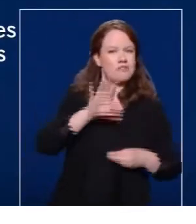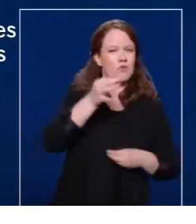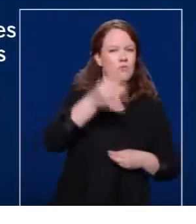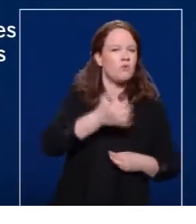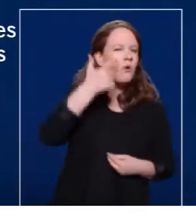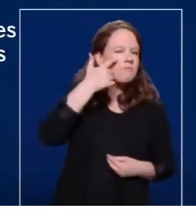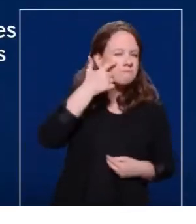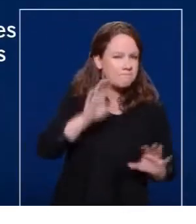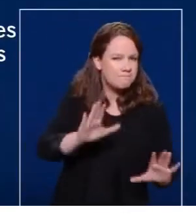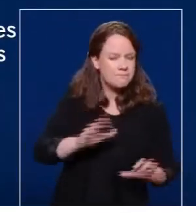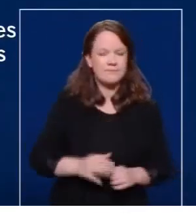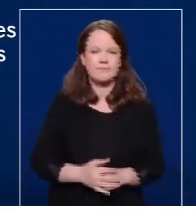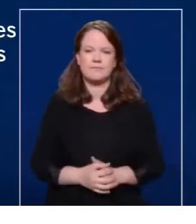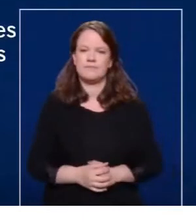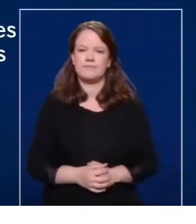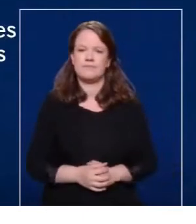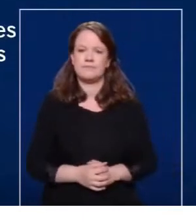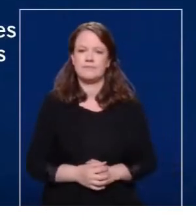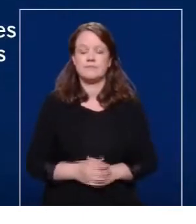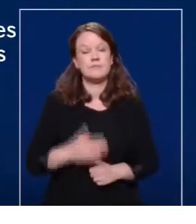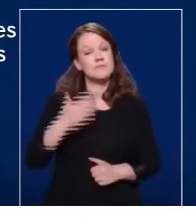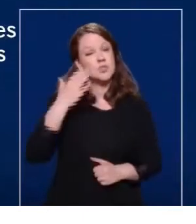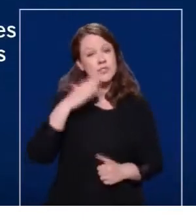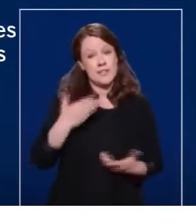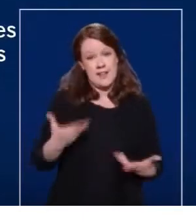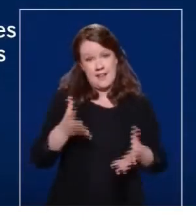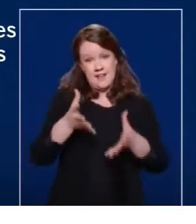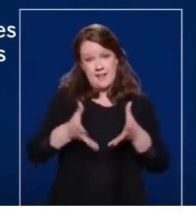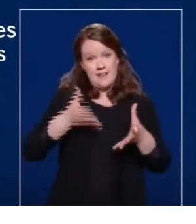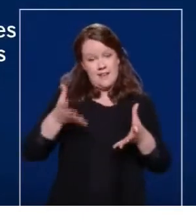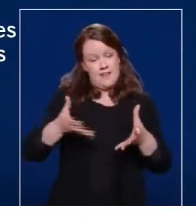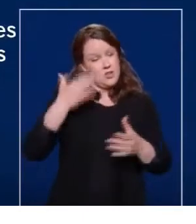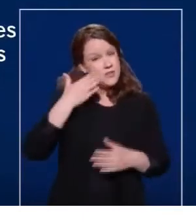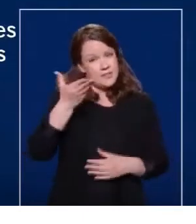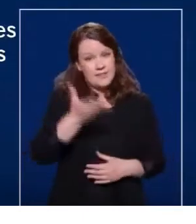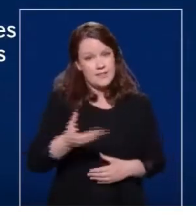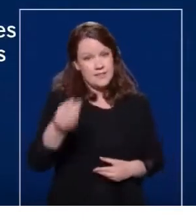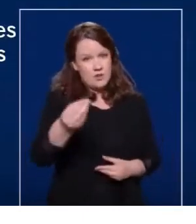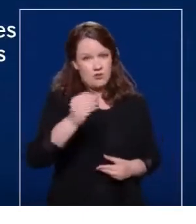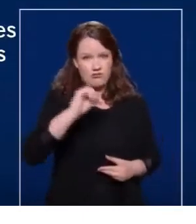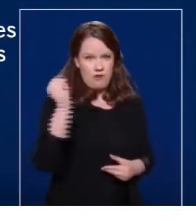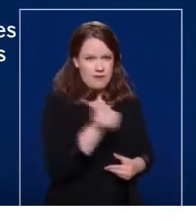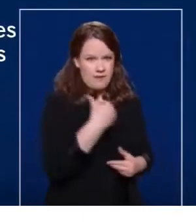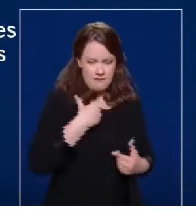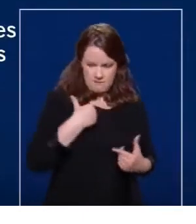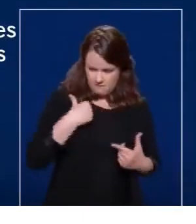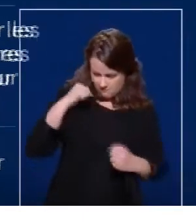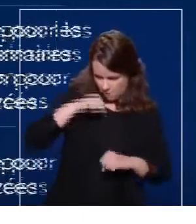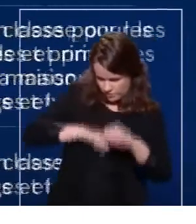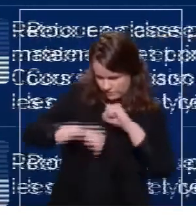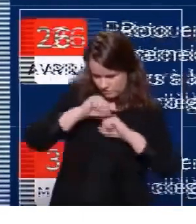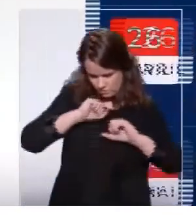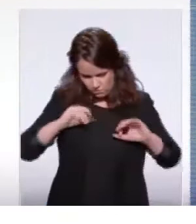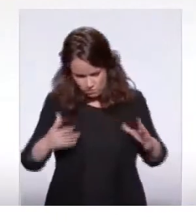que cette réorganisation implique de changements profonds pour les parents d'élèves et pour les familles.